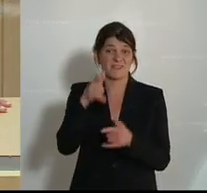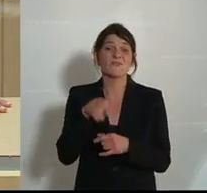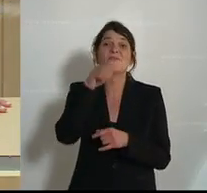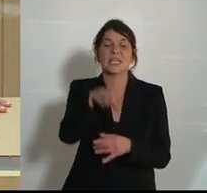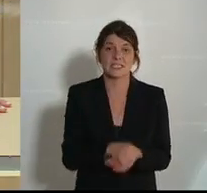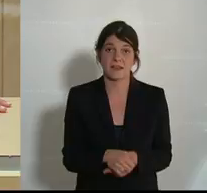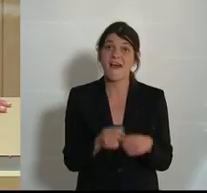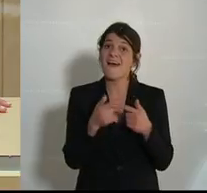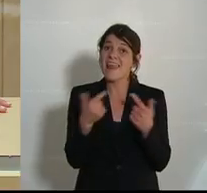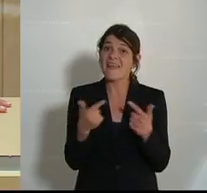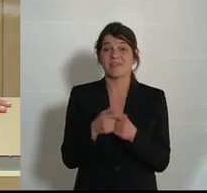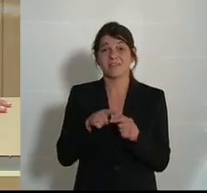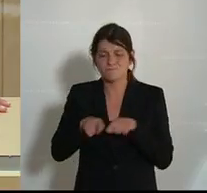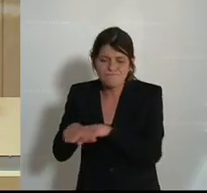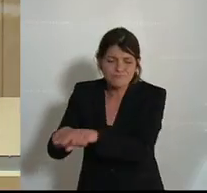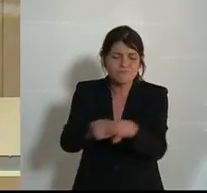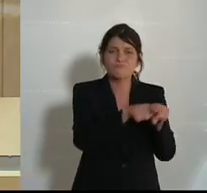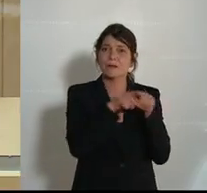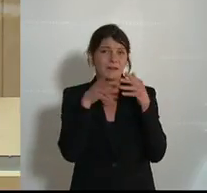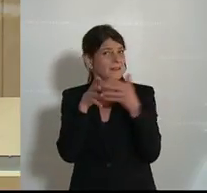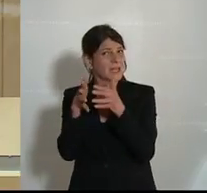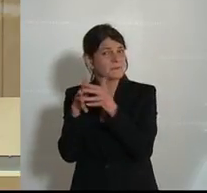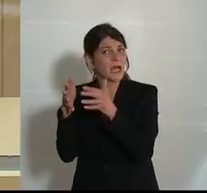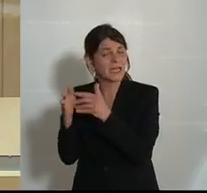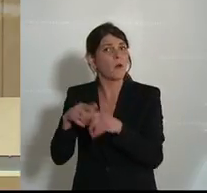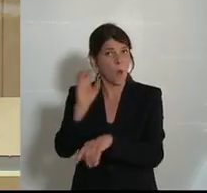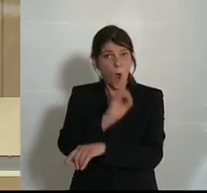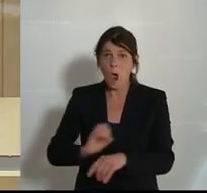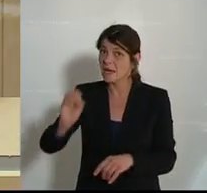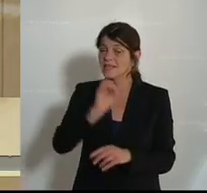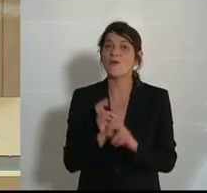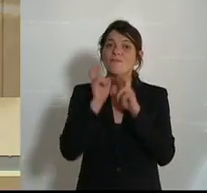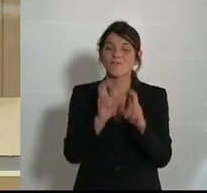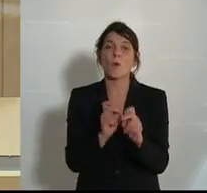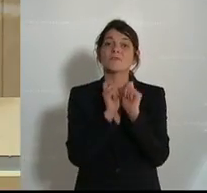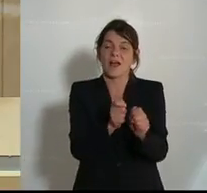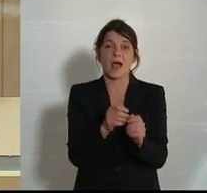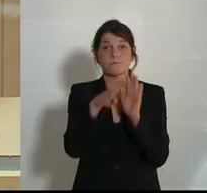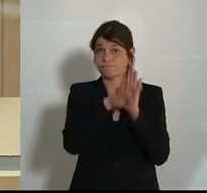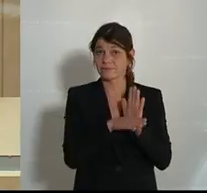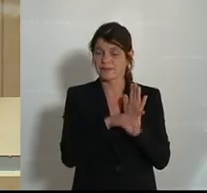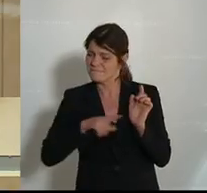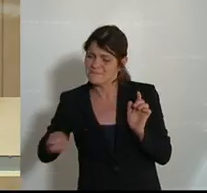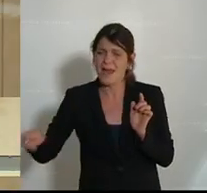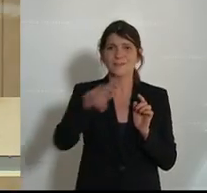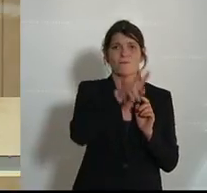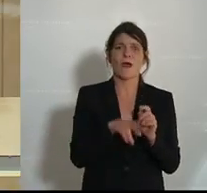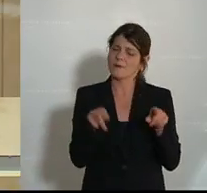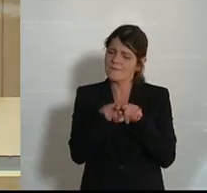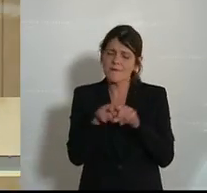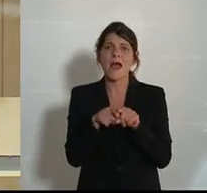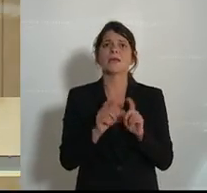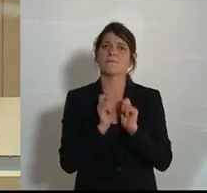2014 landeseinheitliche, transparente und objektive Wohnungsvergaberichtlinien. Im ganzen Land gelten